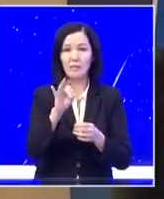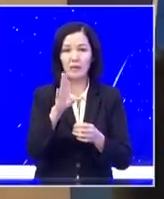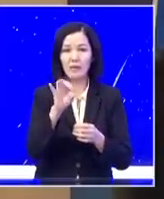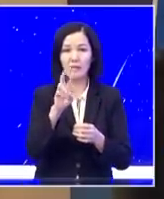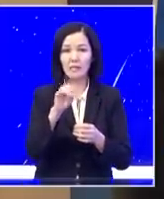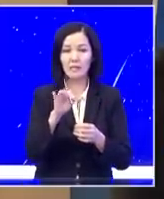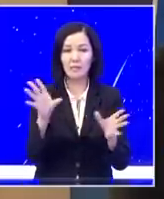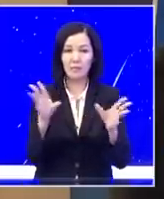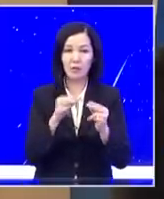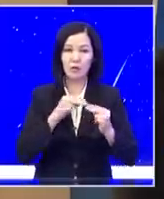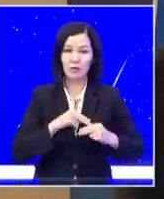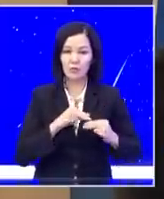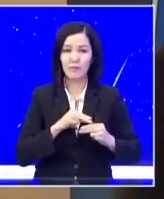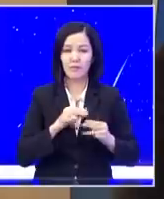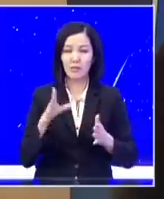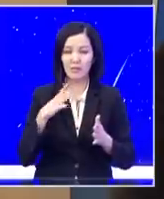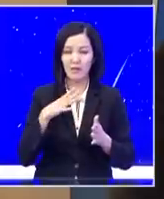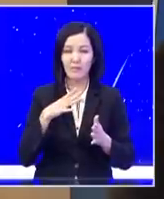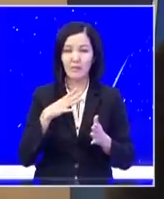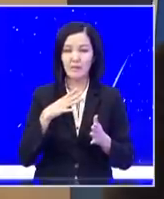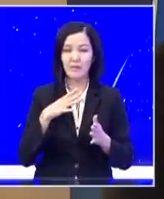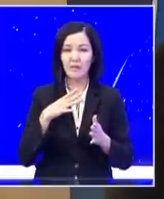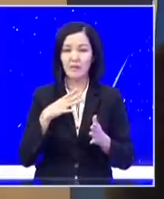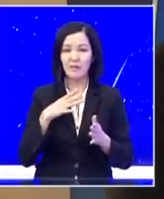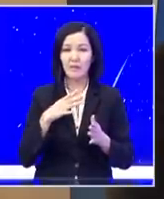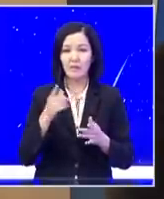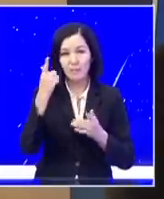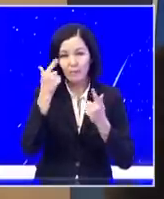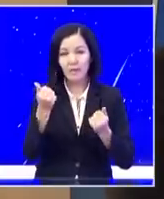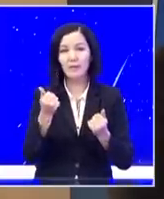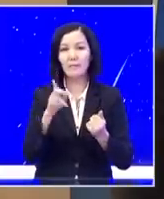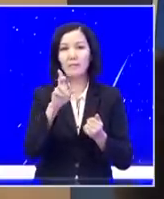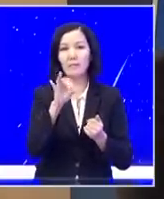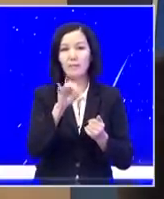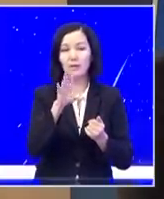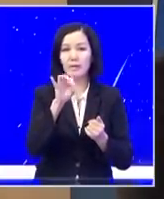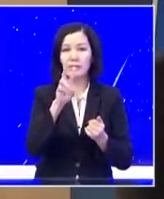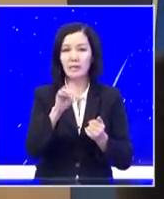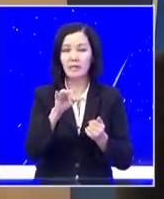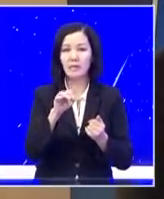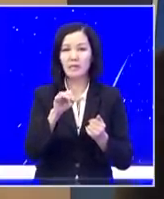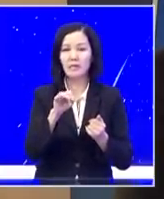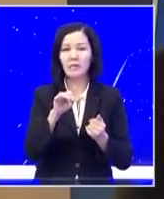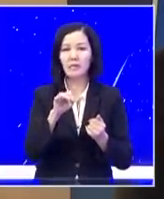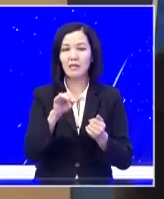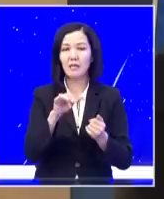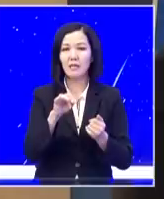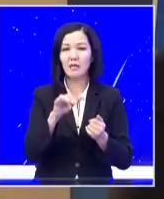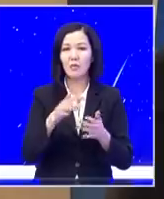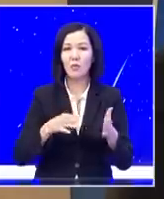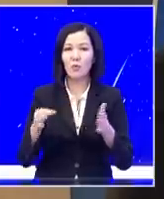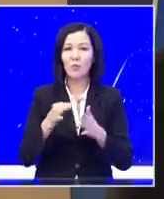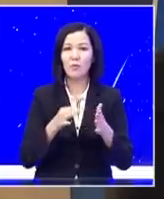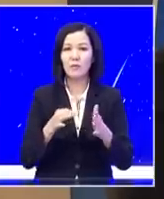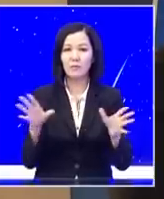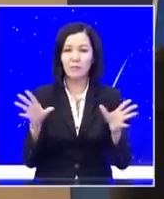әріптесі ретіндегі алғысымды білдіргім келеді. Білем, Бейсеннің соңғы деміне дейін облыс оны